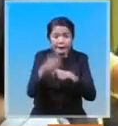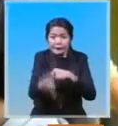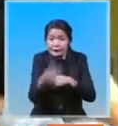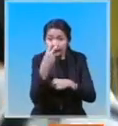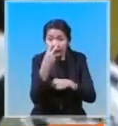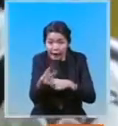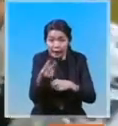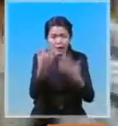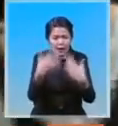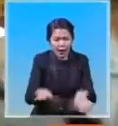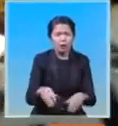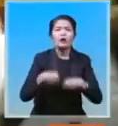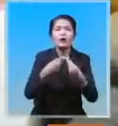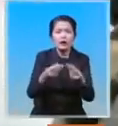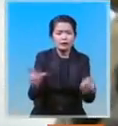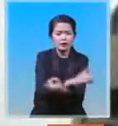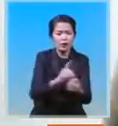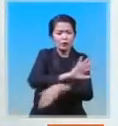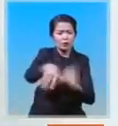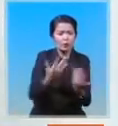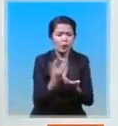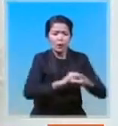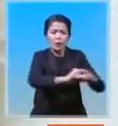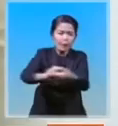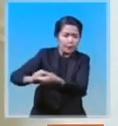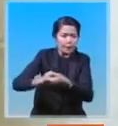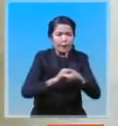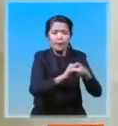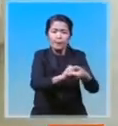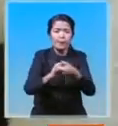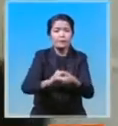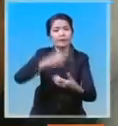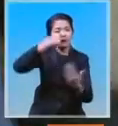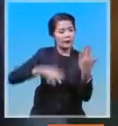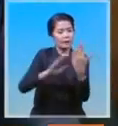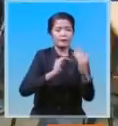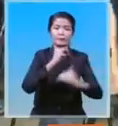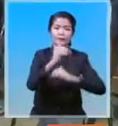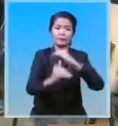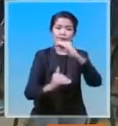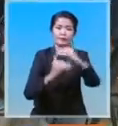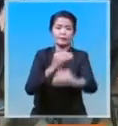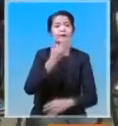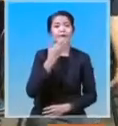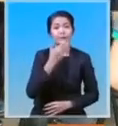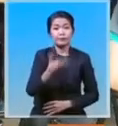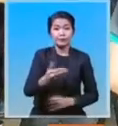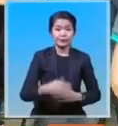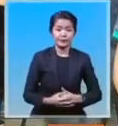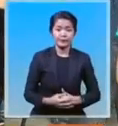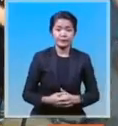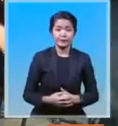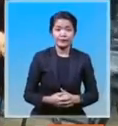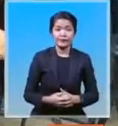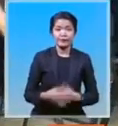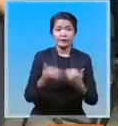วมถึงการสร้างสังคมให้เกิดความสามัคคีปรองดองเพื่อให้ประเทศเดินไปข้างหน้าได้อย่างยั่งยืนนั่นเองโดยเฉพาะอย่างยิ่งในช่